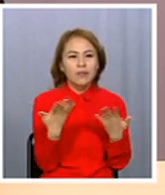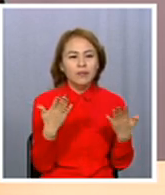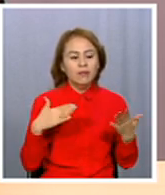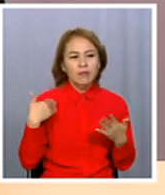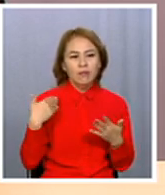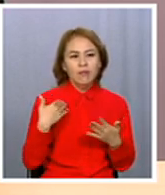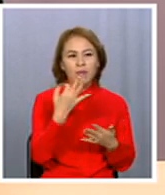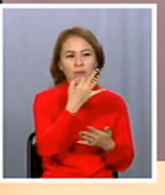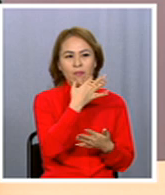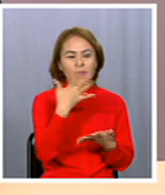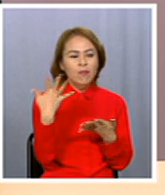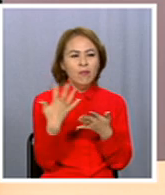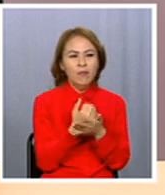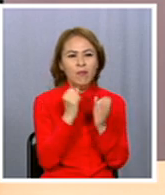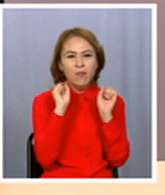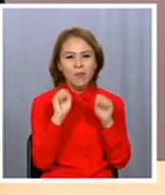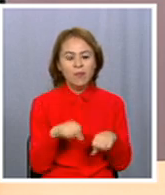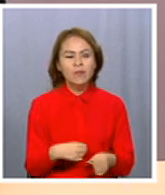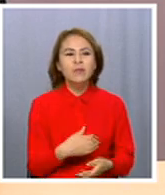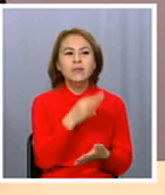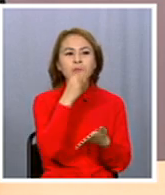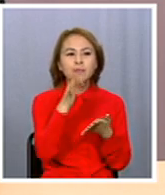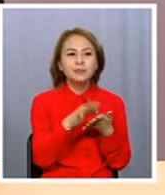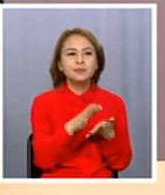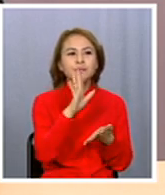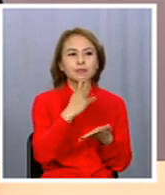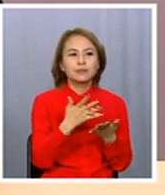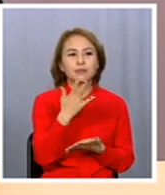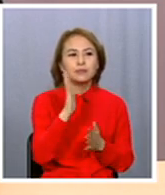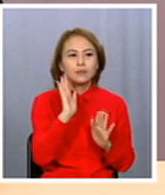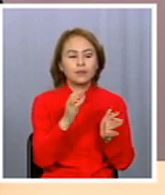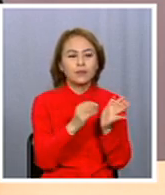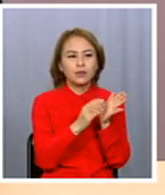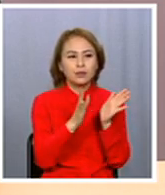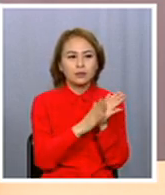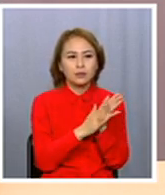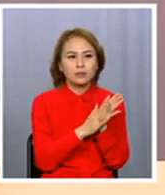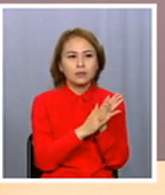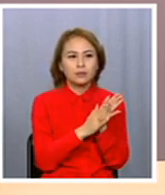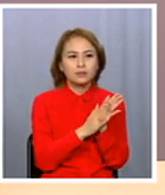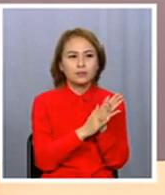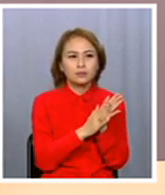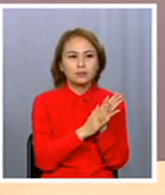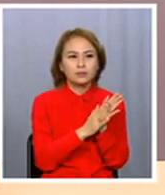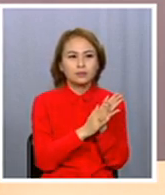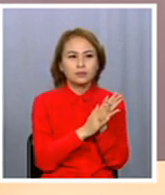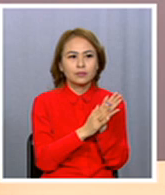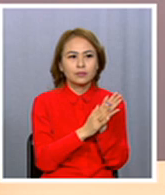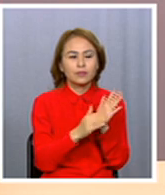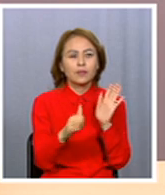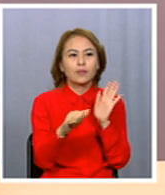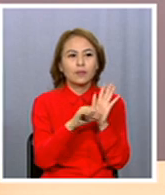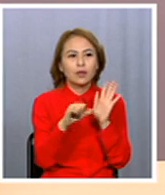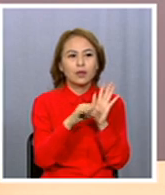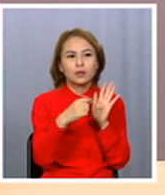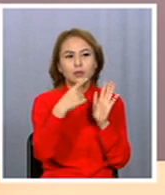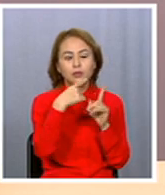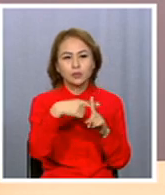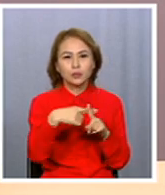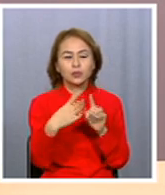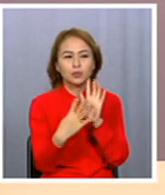ұнататынын анықтауға болады. Мәні 15-ке тең болатын өрнек қайсысы? Дұрыс айтасындар, 6 мен 9-дың